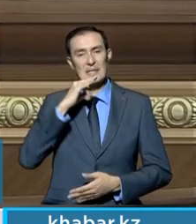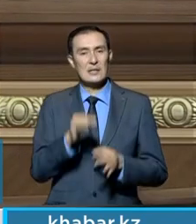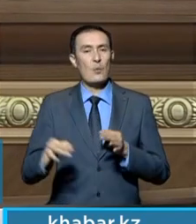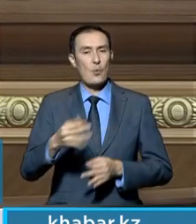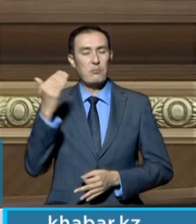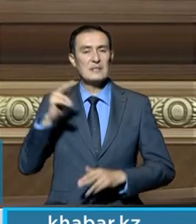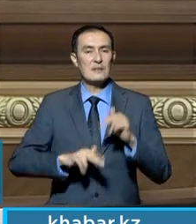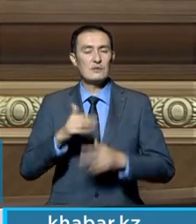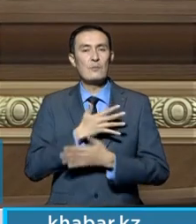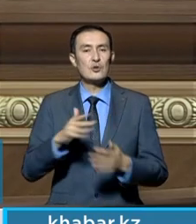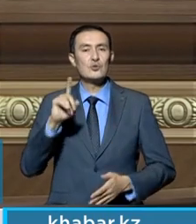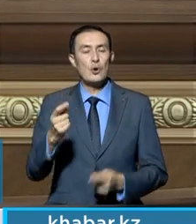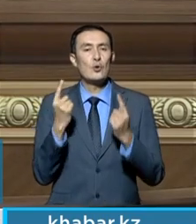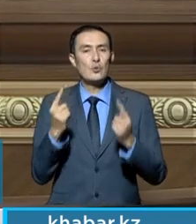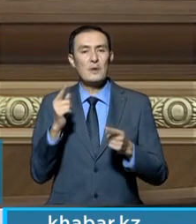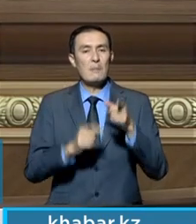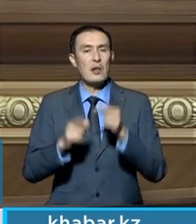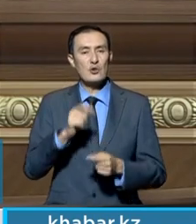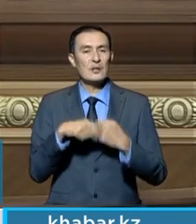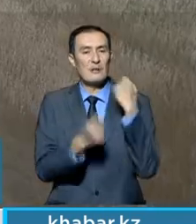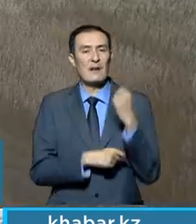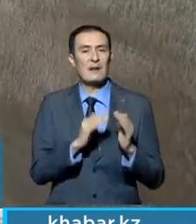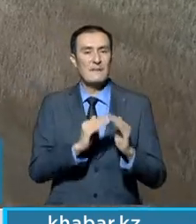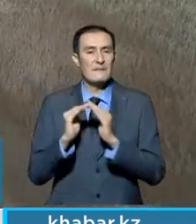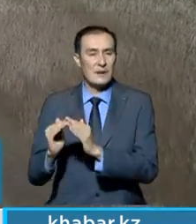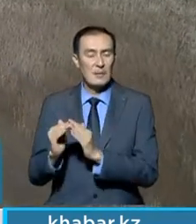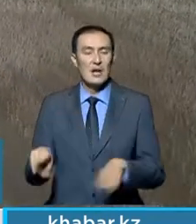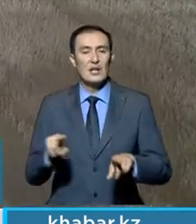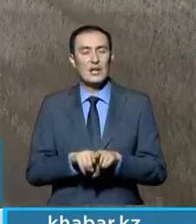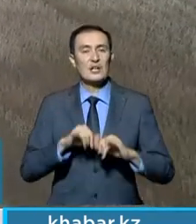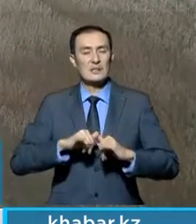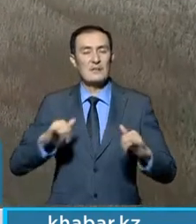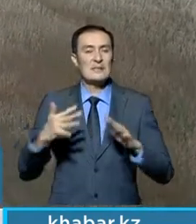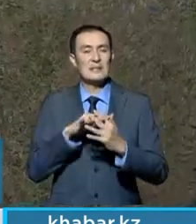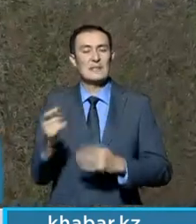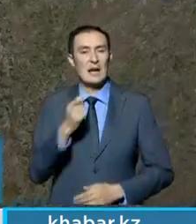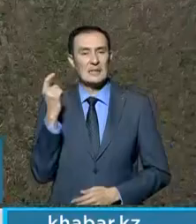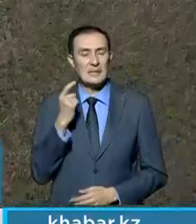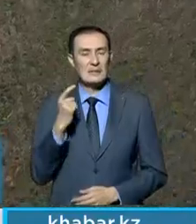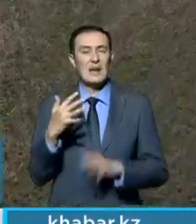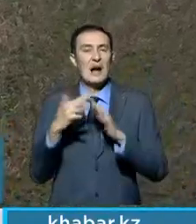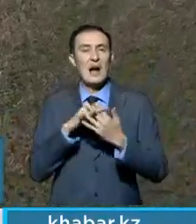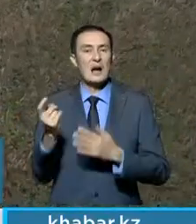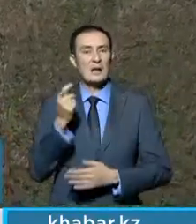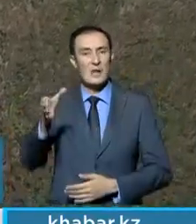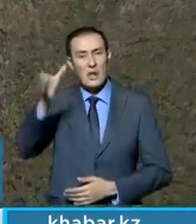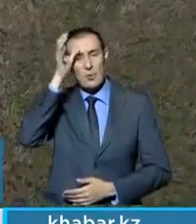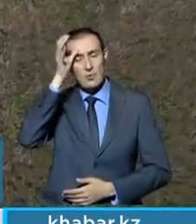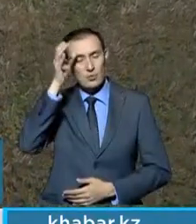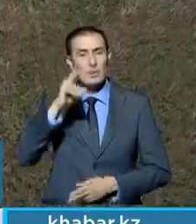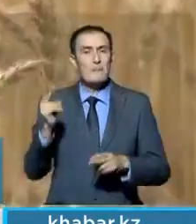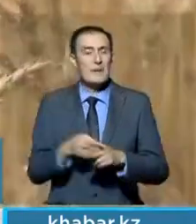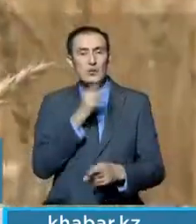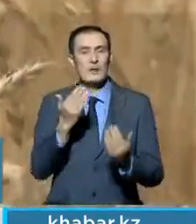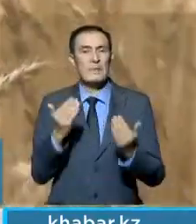где возводится более 100 крупных молочно-товарных ферм. Также развивать сельское хозяйство и агронауку. Президент считает, что без